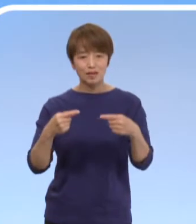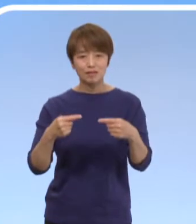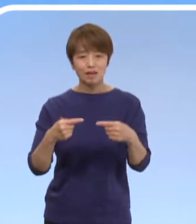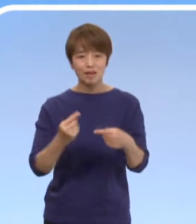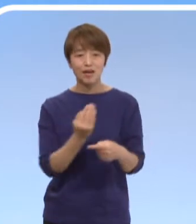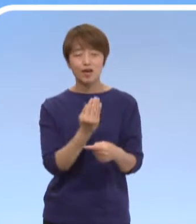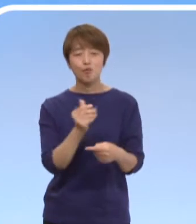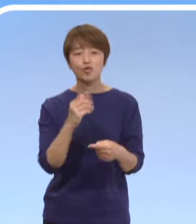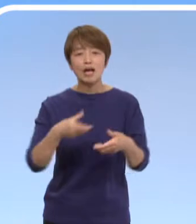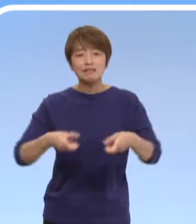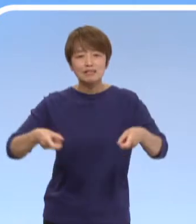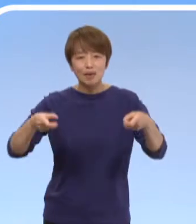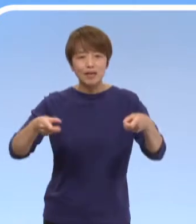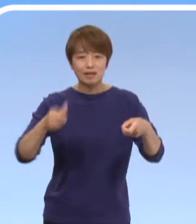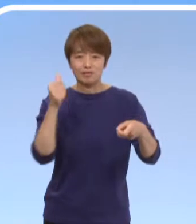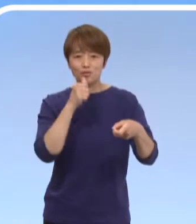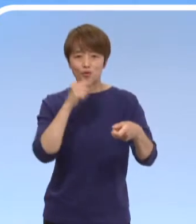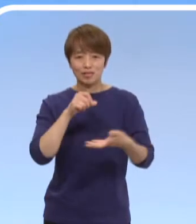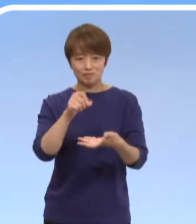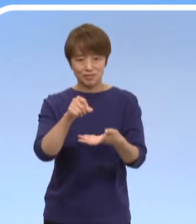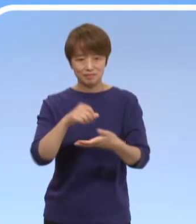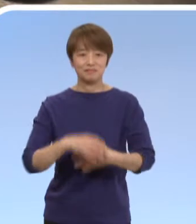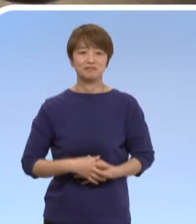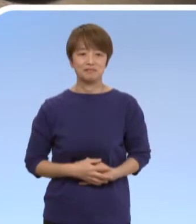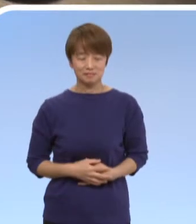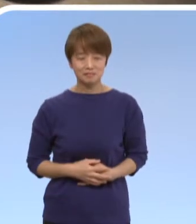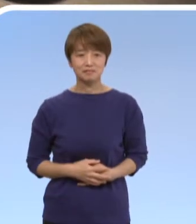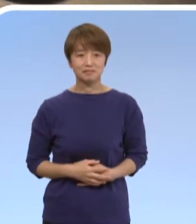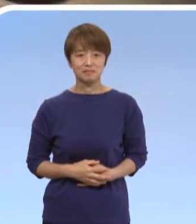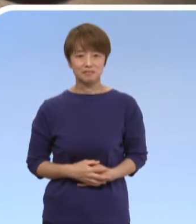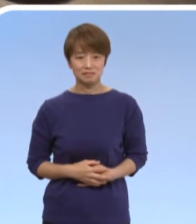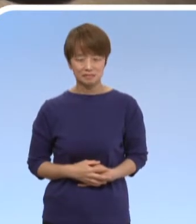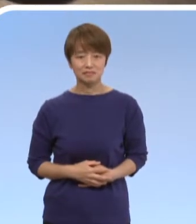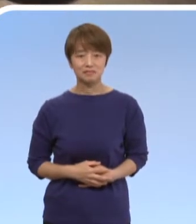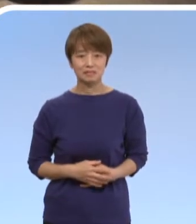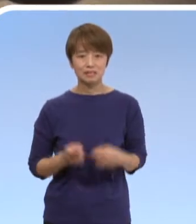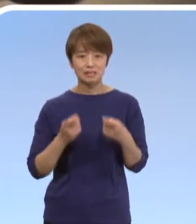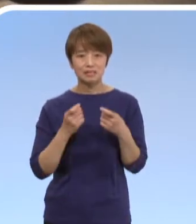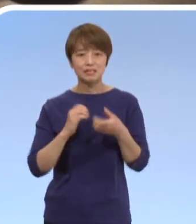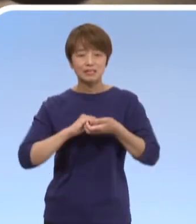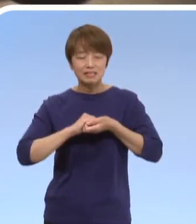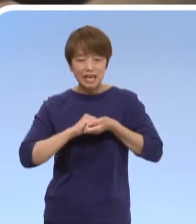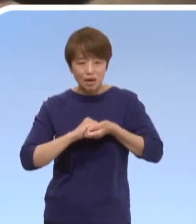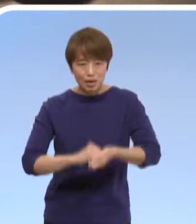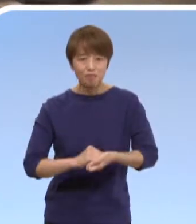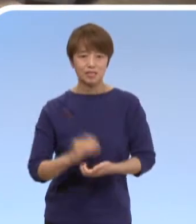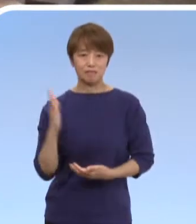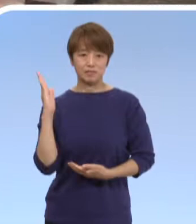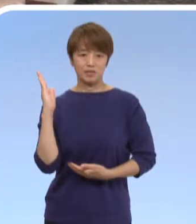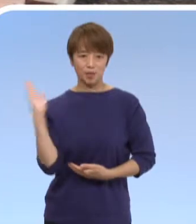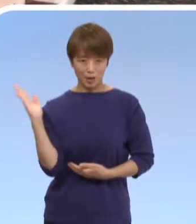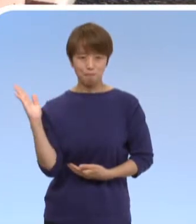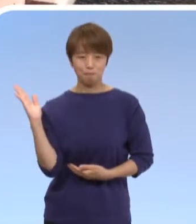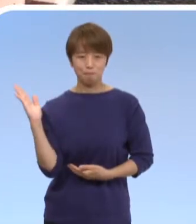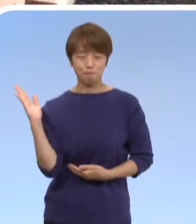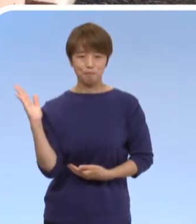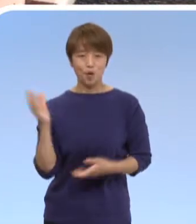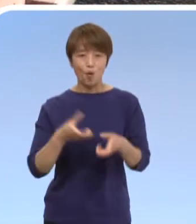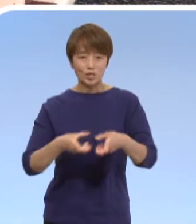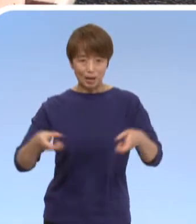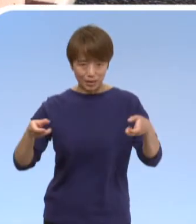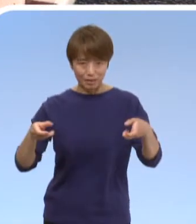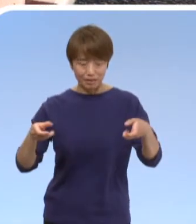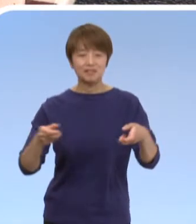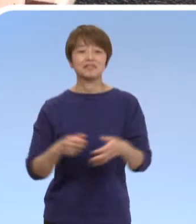物ボタン鍋をご賞味ください。 しし肉料理の定番といえばそう、ボタ